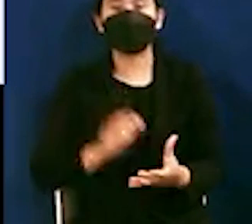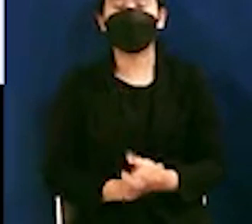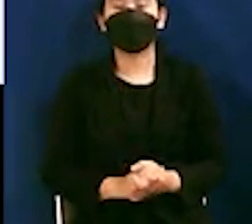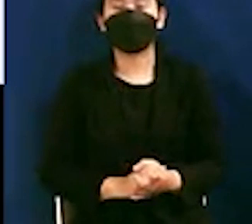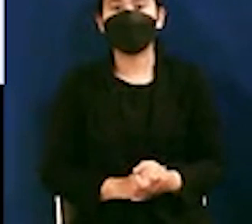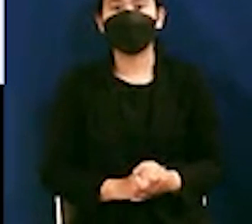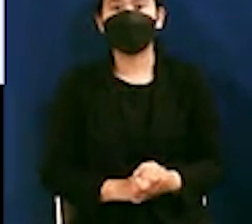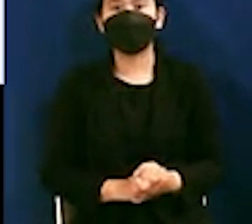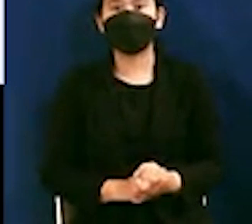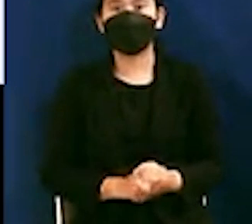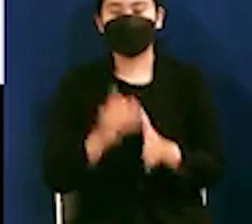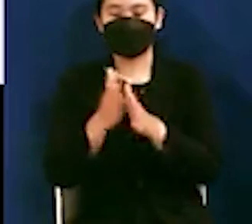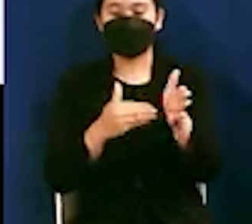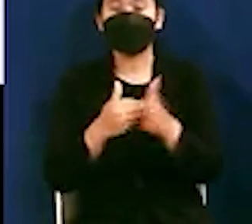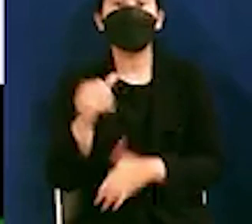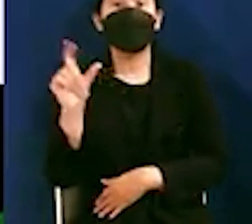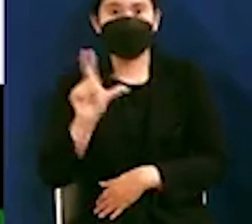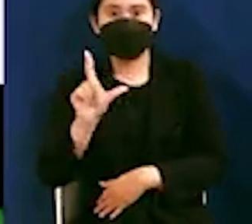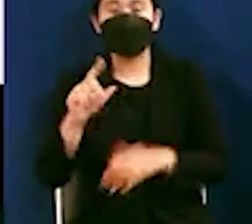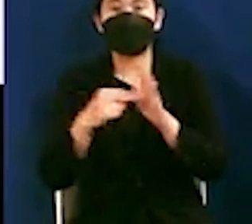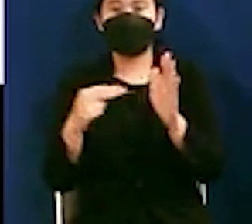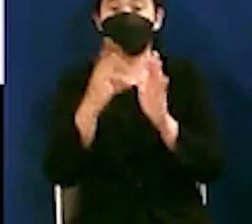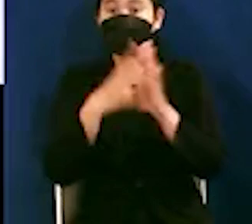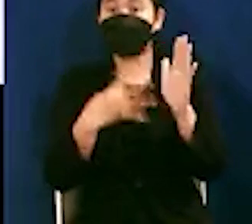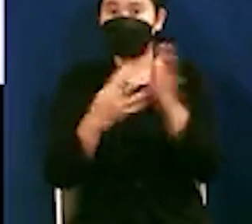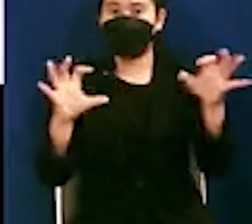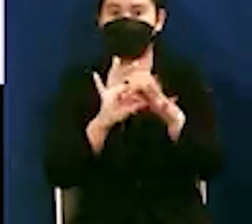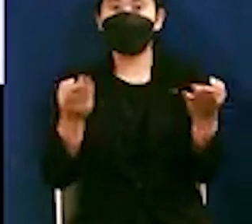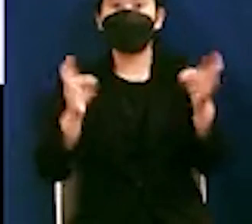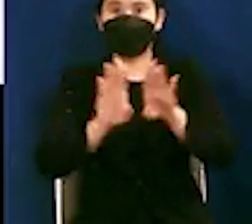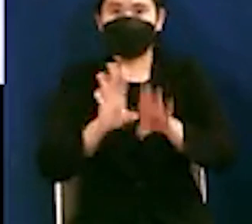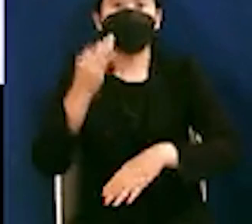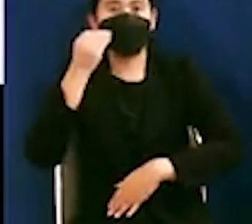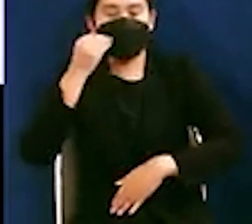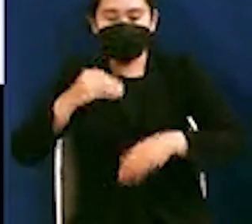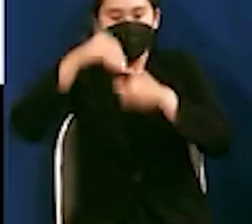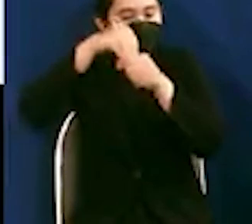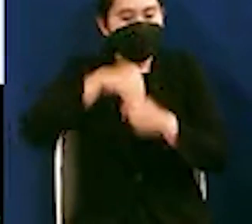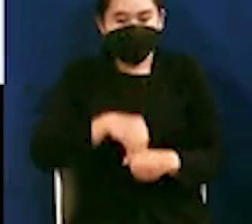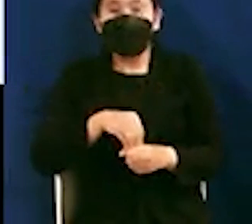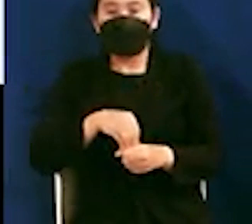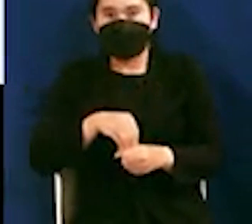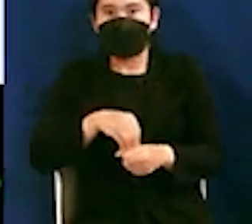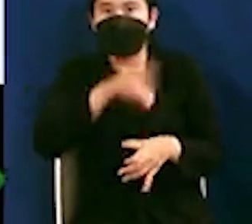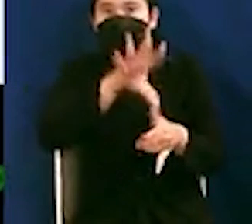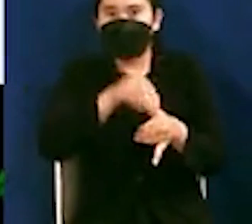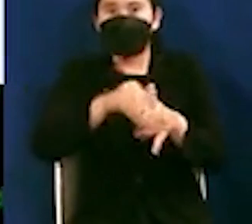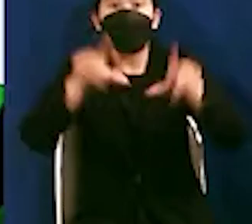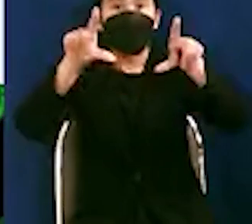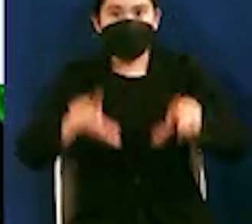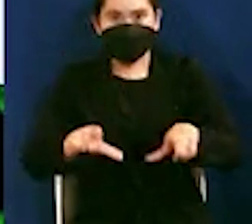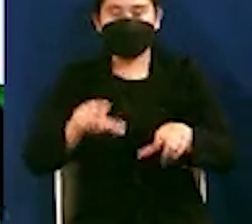ะครับตรงเส้นสีเหลืองคาดการณ์ว่าถ้ากับมาตรการล็อกดาวน์ทุกคนอยู่กับบ้านมีประสิทธิภาพช่วยลดการติดเชื้อได้ 25% นาน